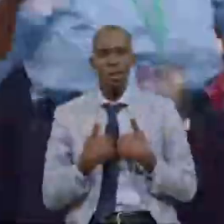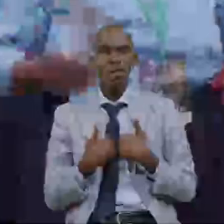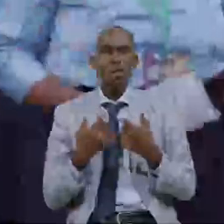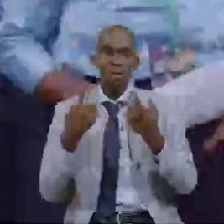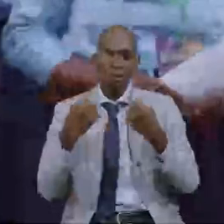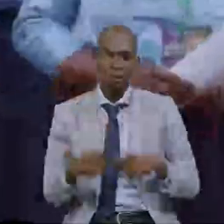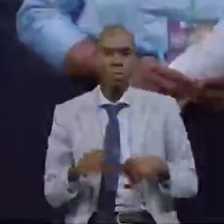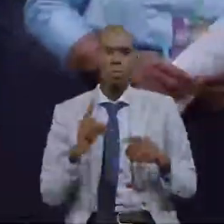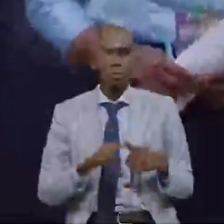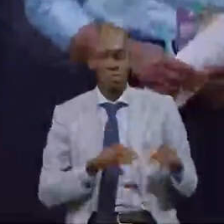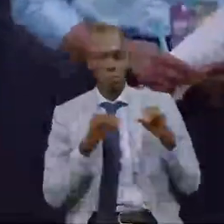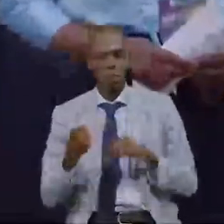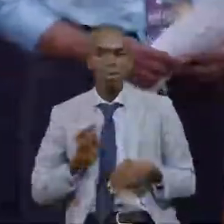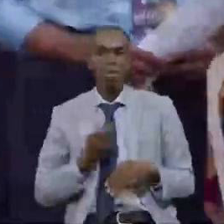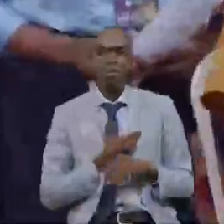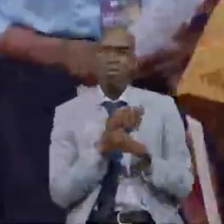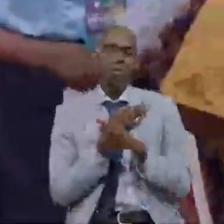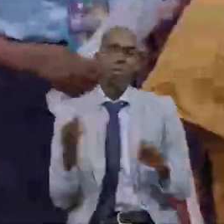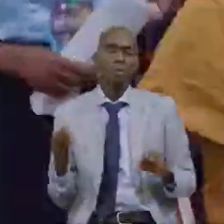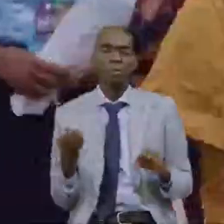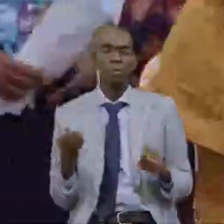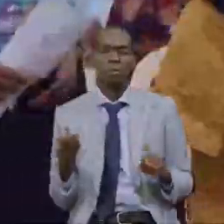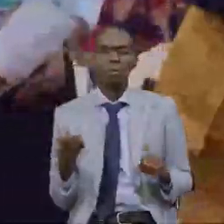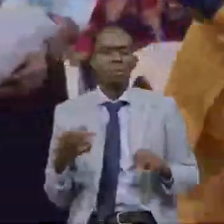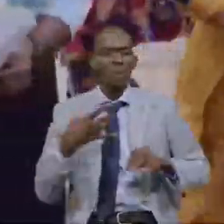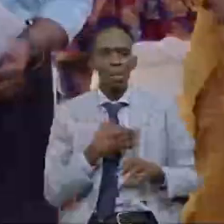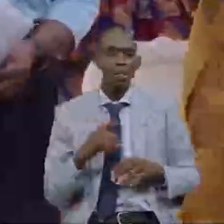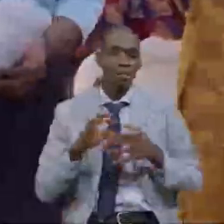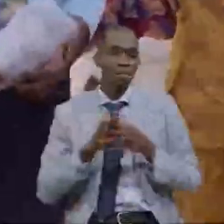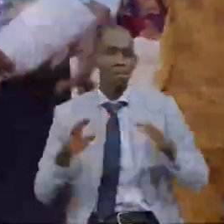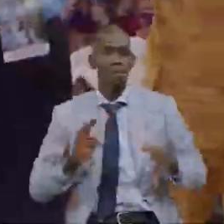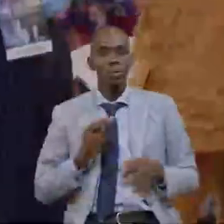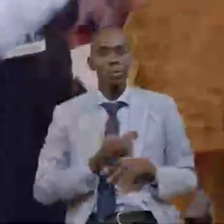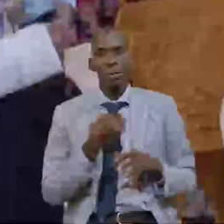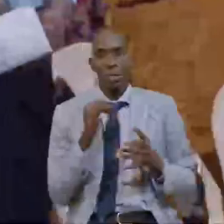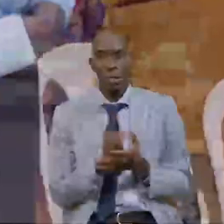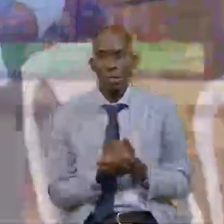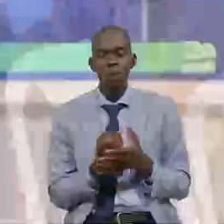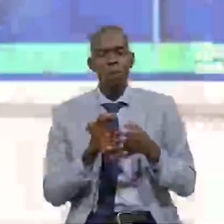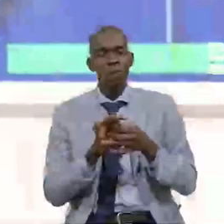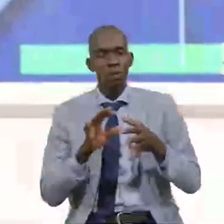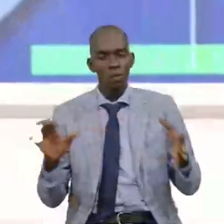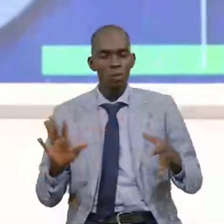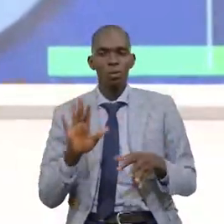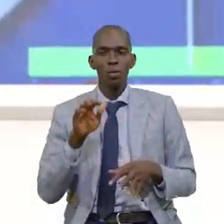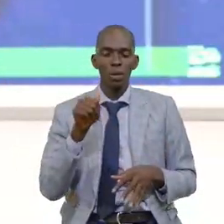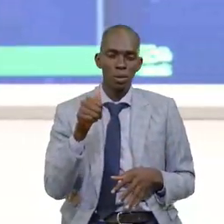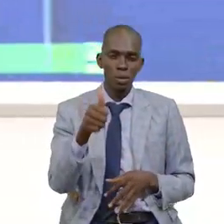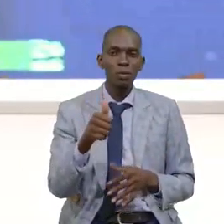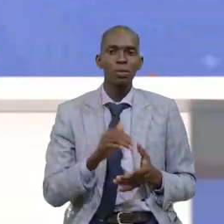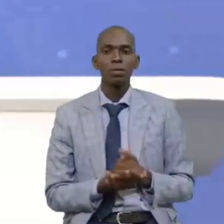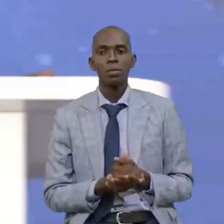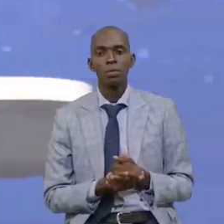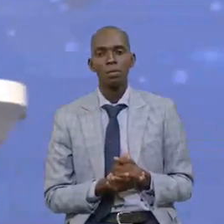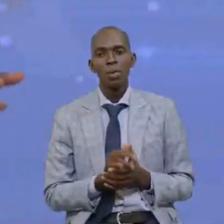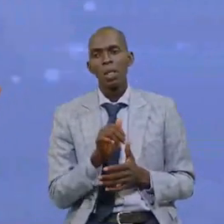venu pour nous affranchir, pour nous délier. Et il dit, délier,